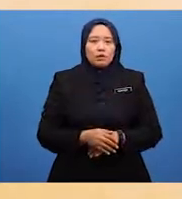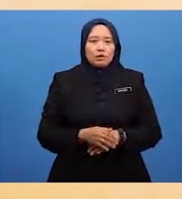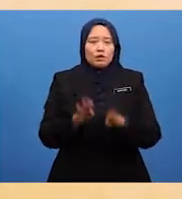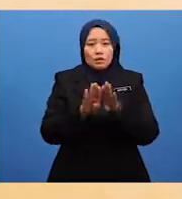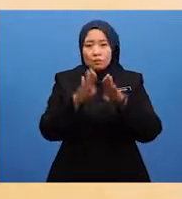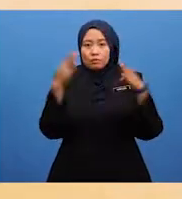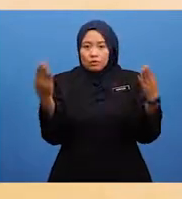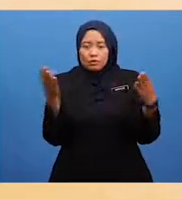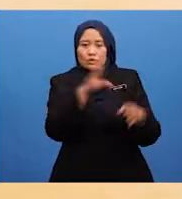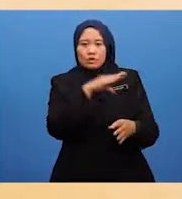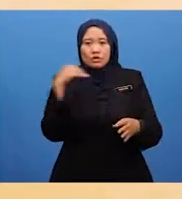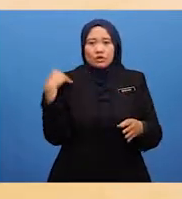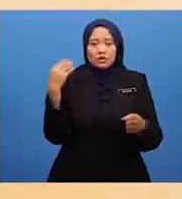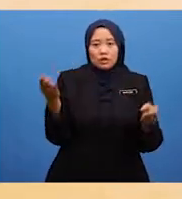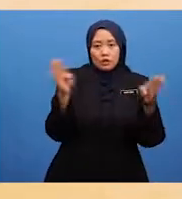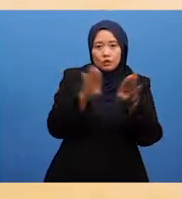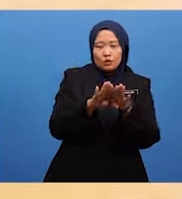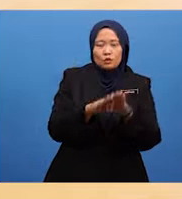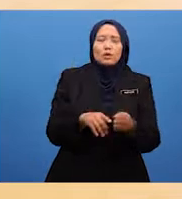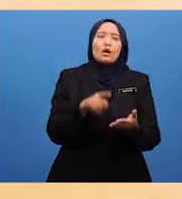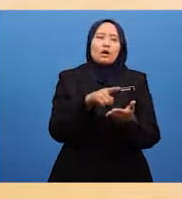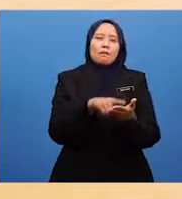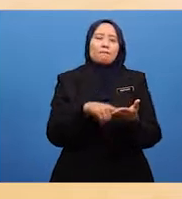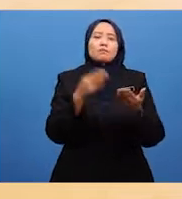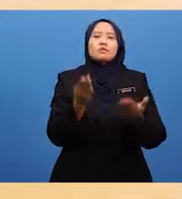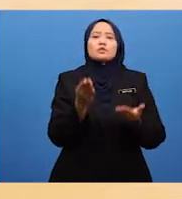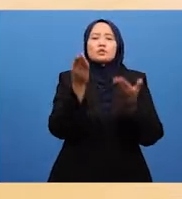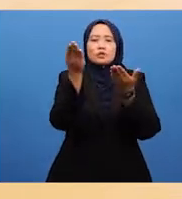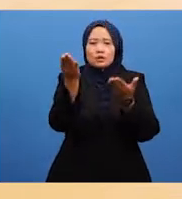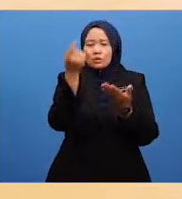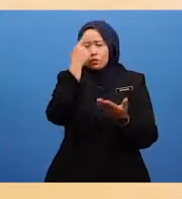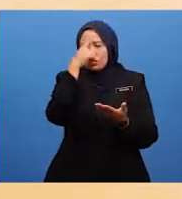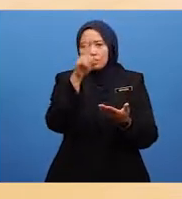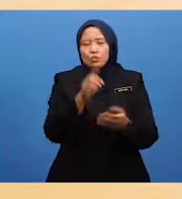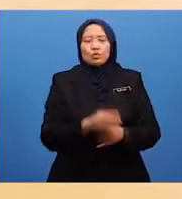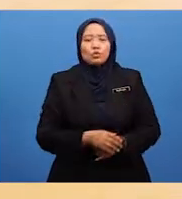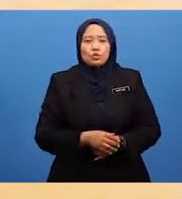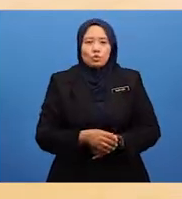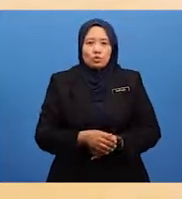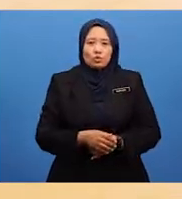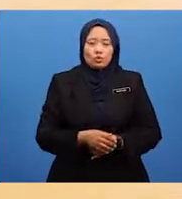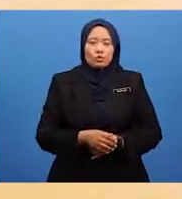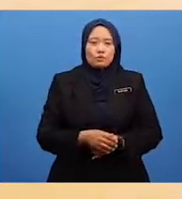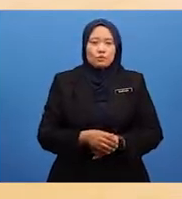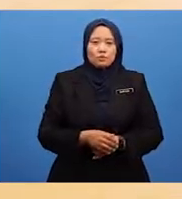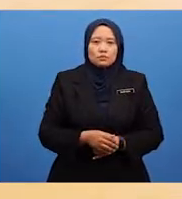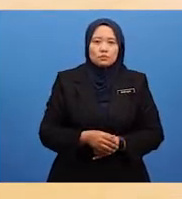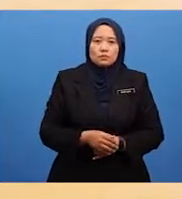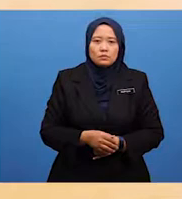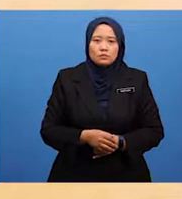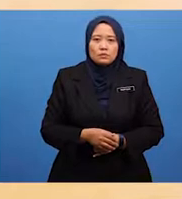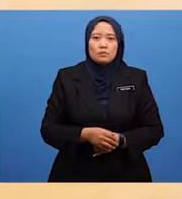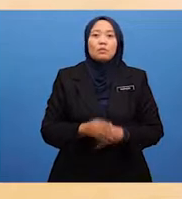atau ditutup. Apakah cadangan kamu bagi menyelesaikan masalah ini?